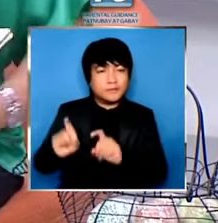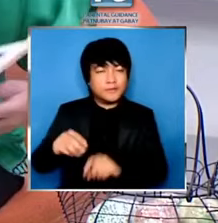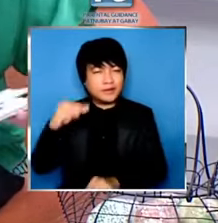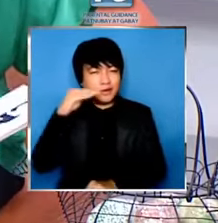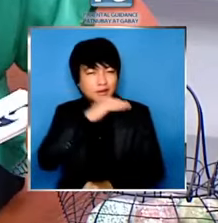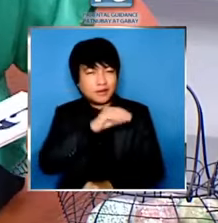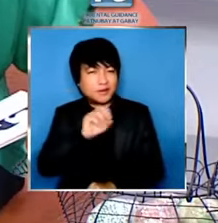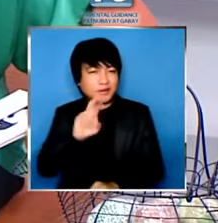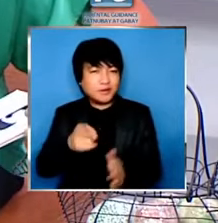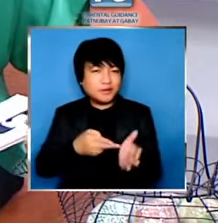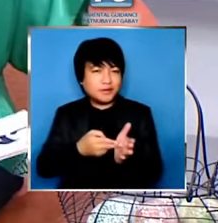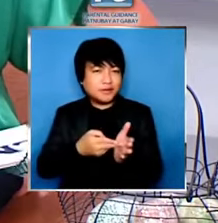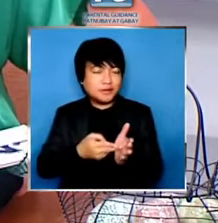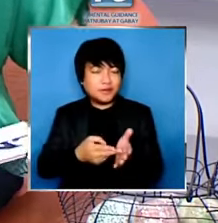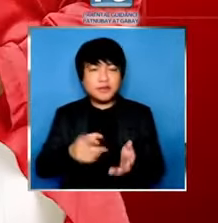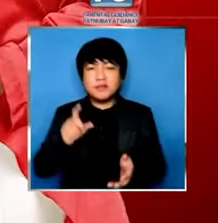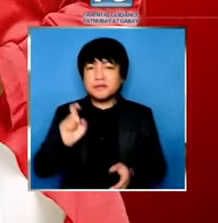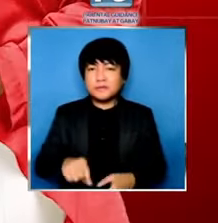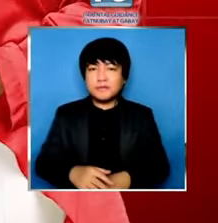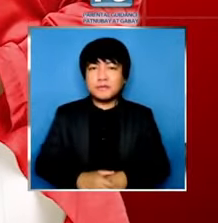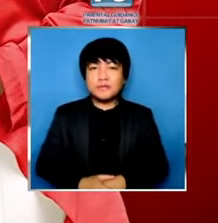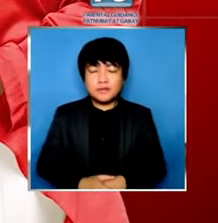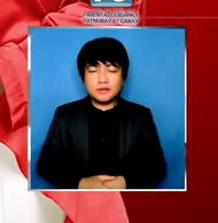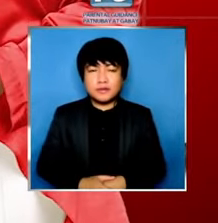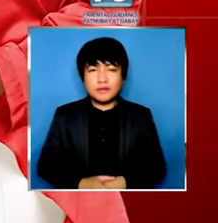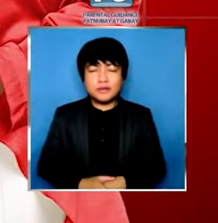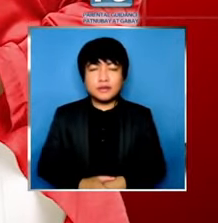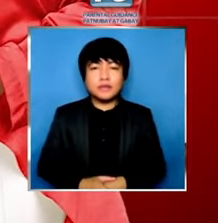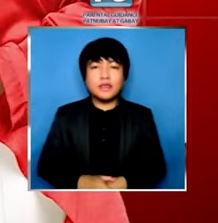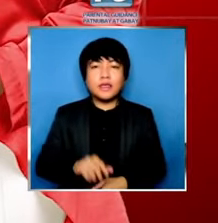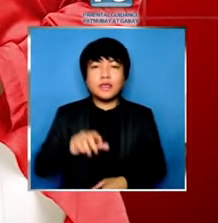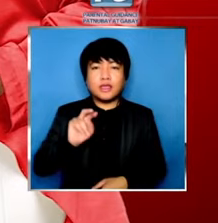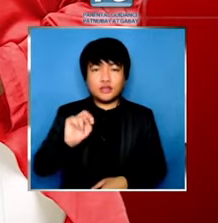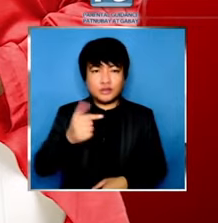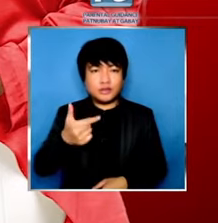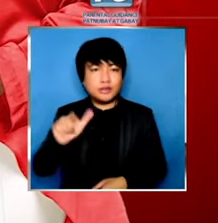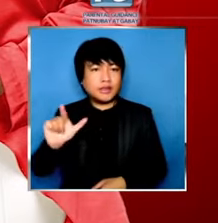dapat NGL, not gonna lie with Kim and Susan.